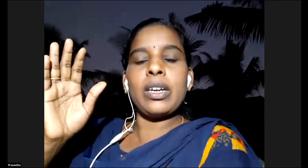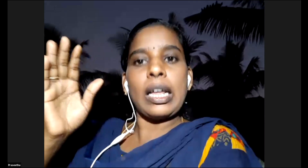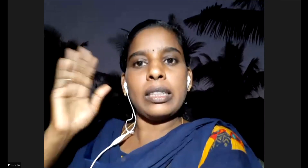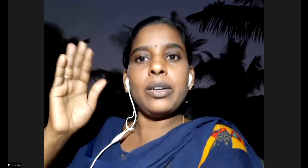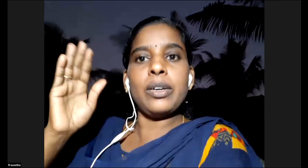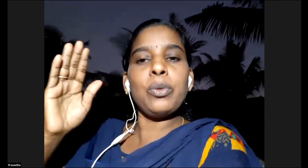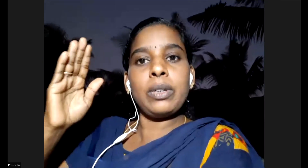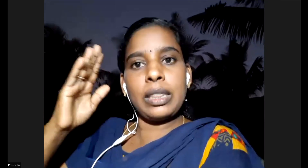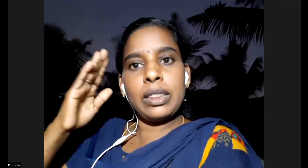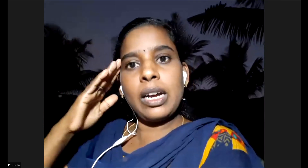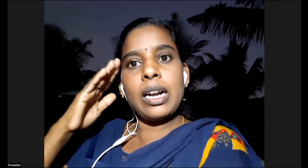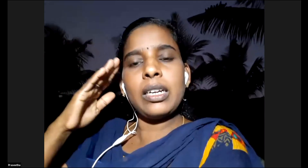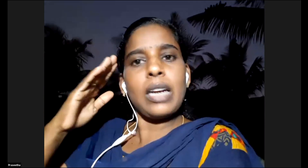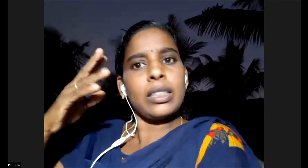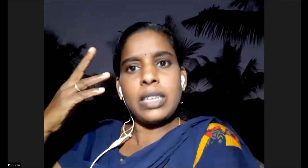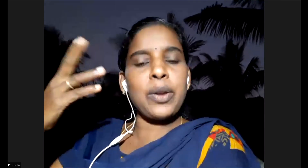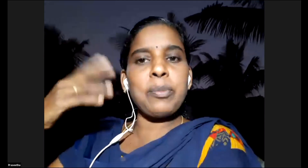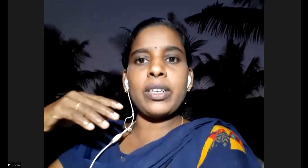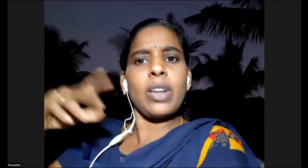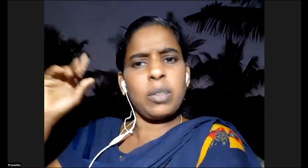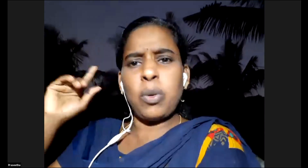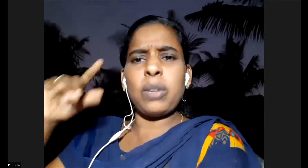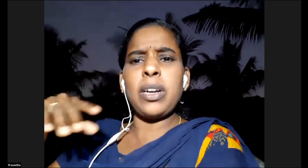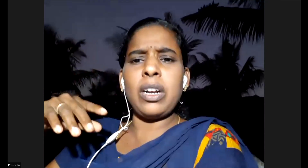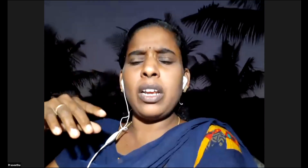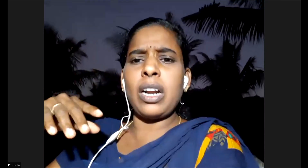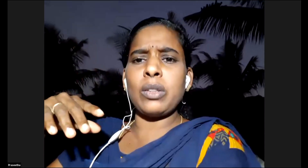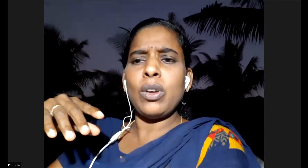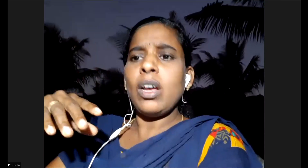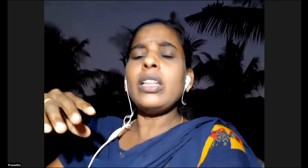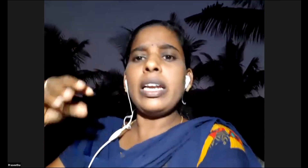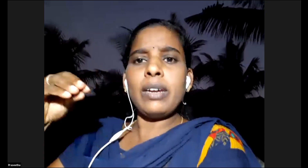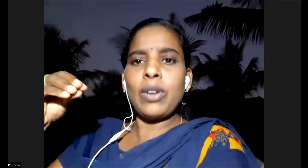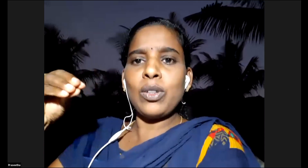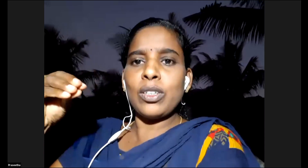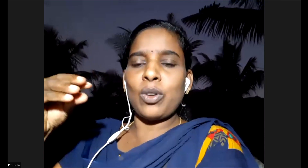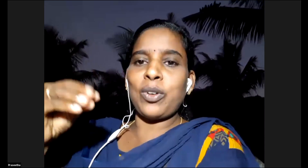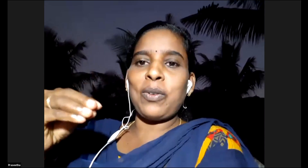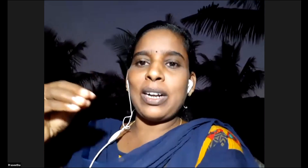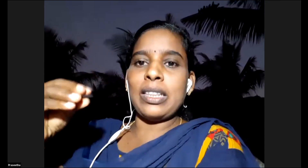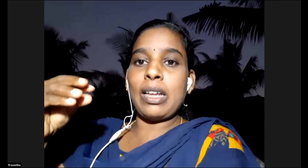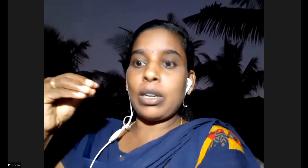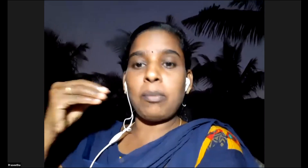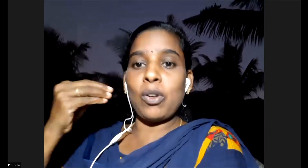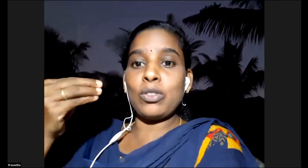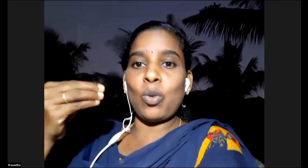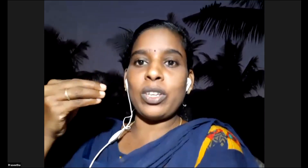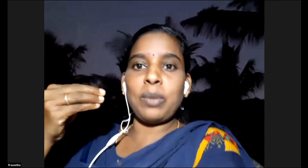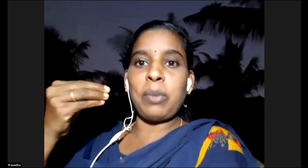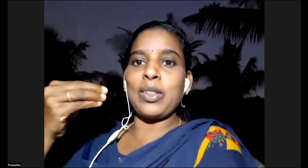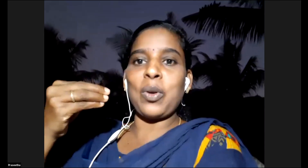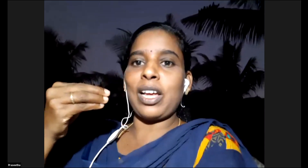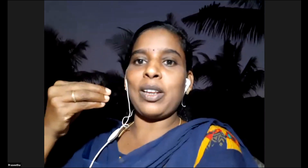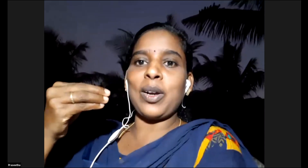പൊട്ടമണിയുമാണ് അതിന്റെ ഒരു എന്താണ് അതിന്റെ. അന്ന് ഞാനും പറഞ്ഞിട്ടുണ്ട് അത് പൊട്ടമണി വഴിയിലുണ്ടായിരുന്നു, നെല്ലിക്ക വേണം എന്നൊക്കെ ചോദിക്കട്ടോ വഴിയെന്ന്. അവർക്ക് നമ്മളോട്